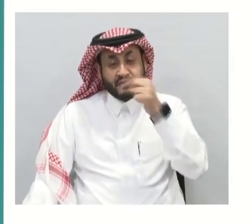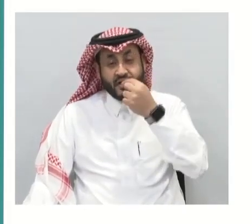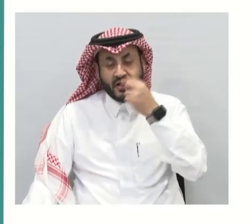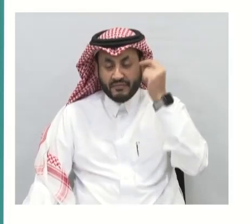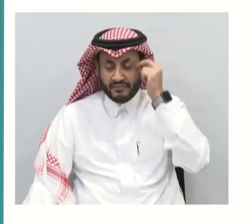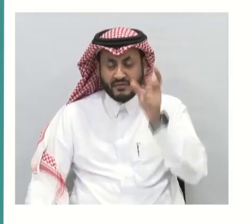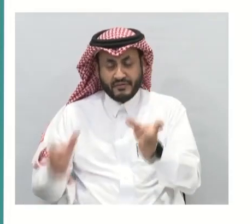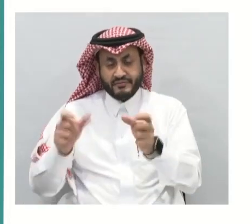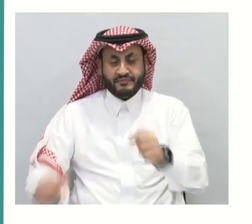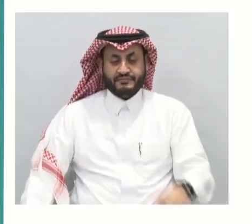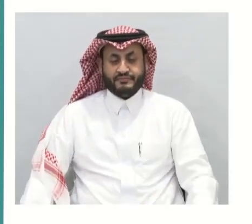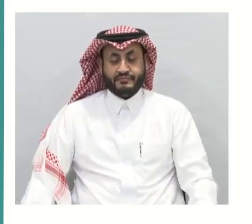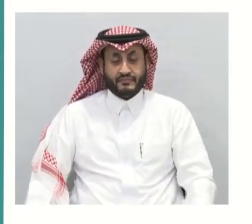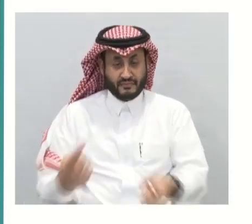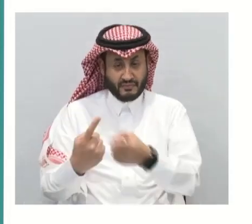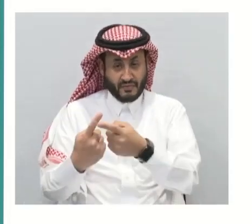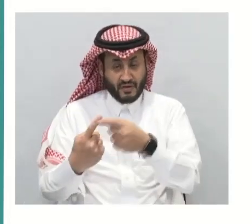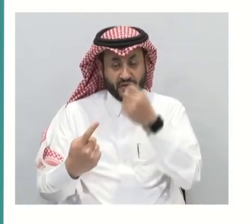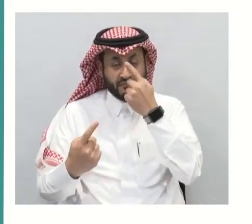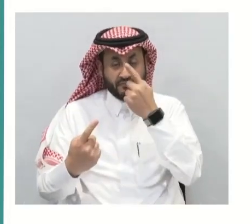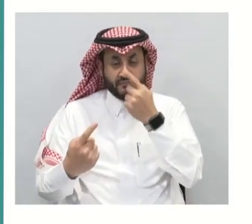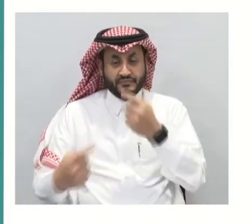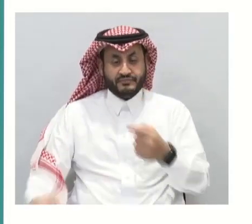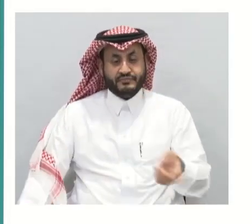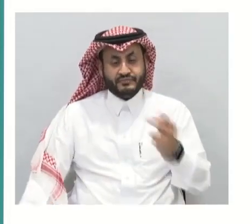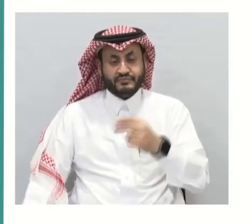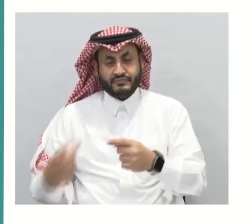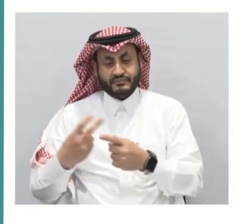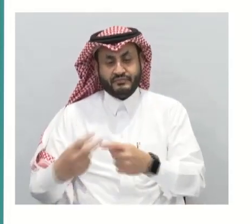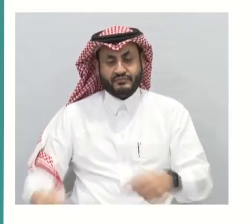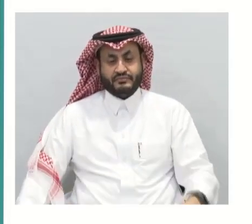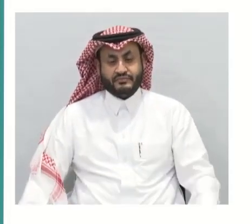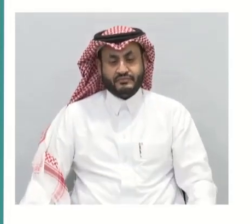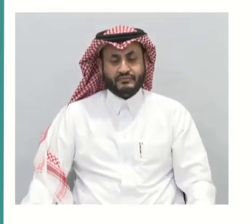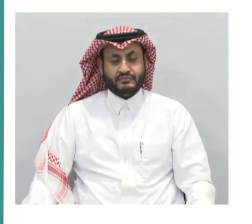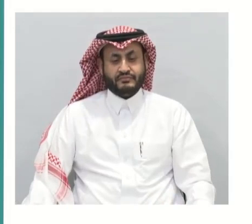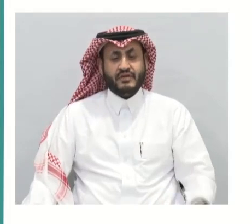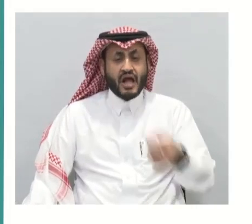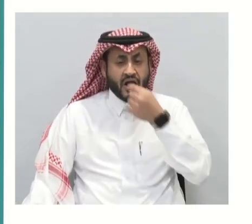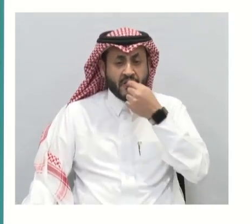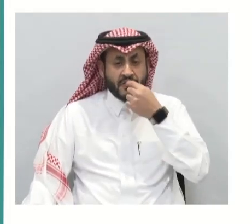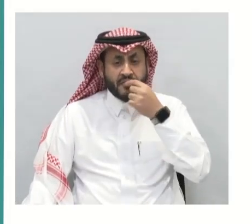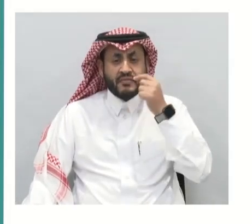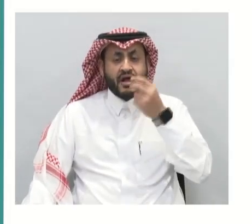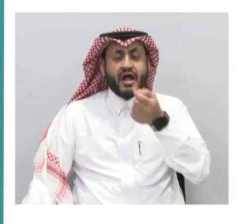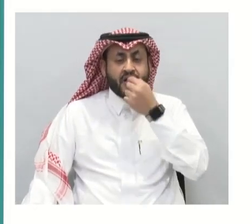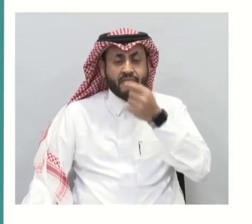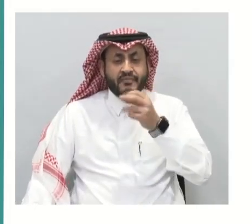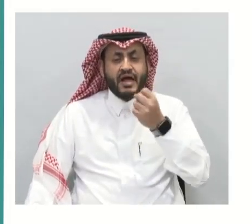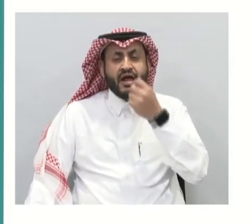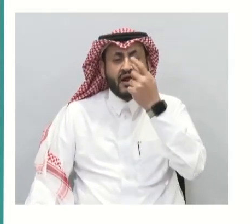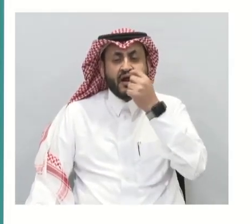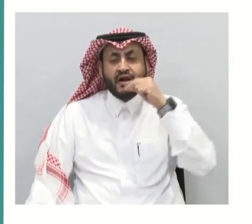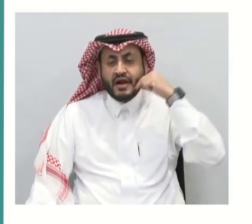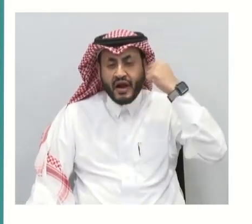في الفم تنتقل ايضا الرائحه الى التجويف الانفي ومن